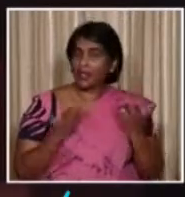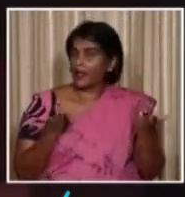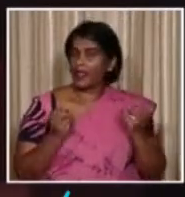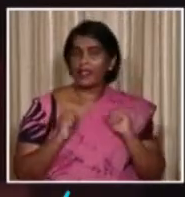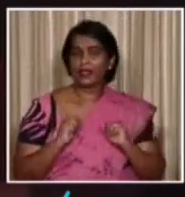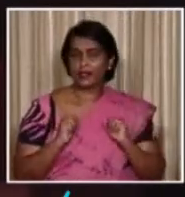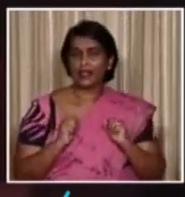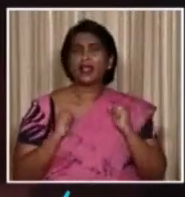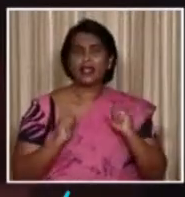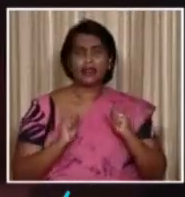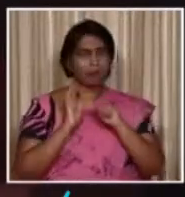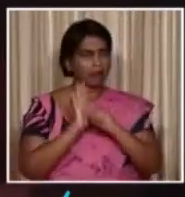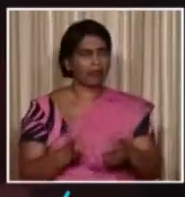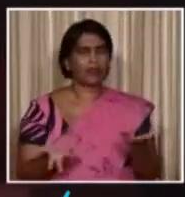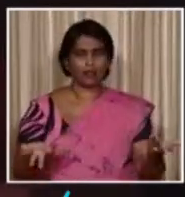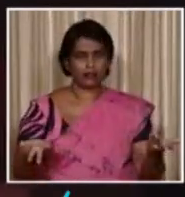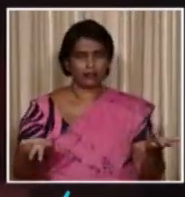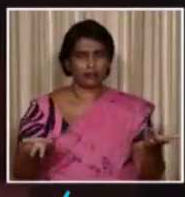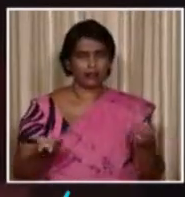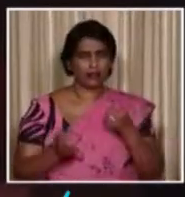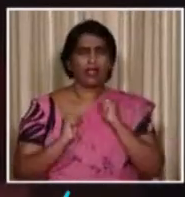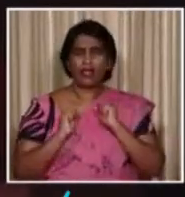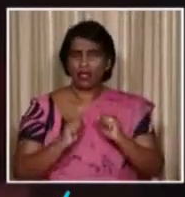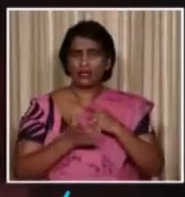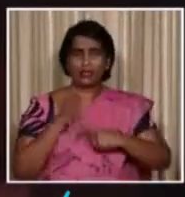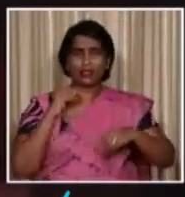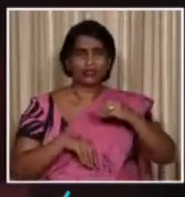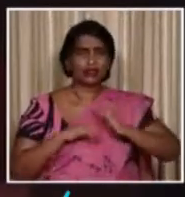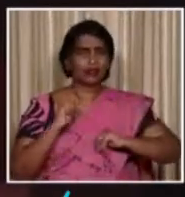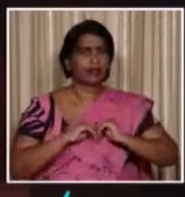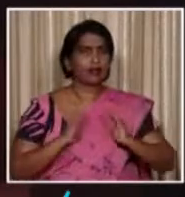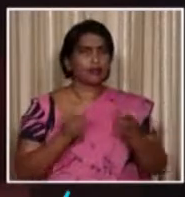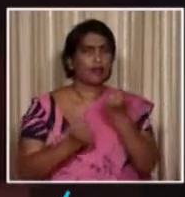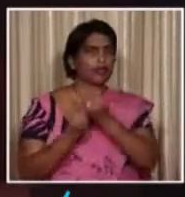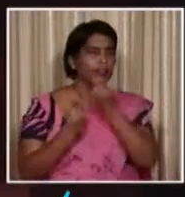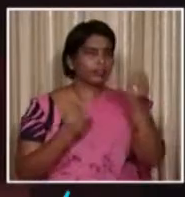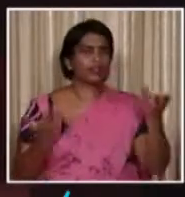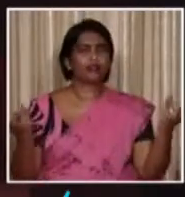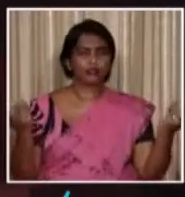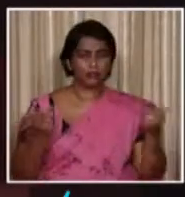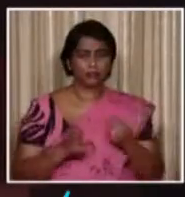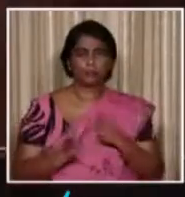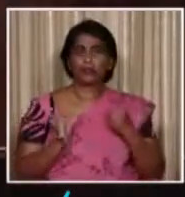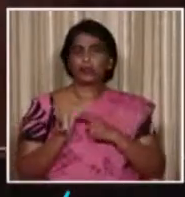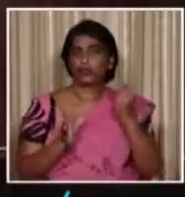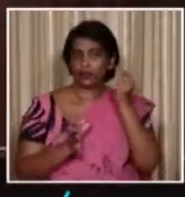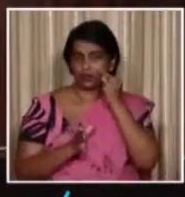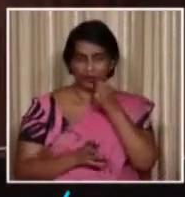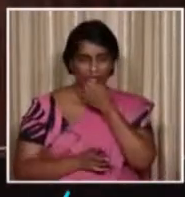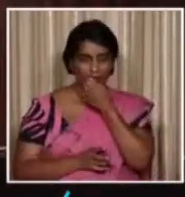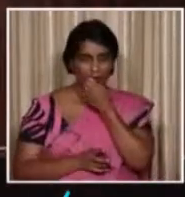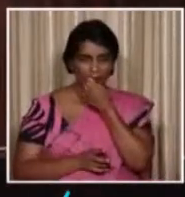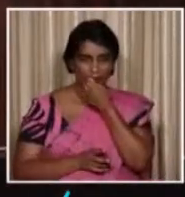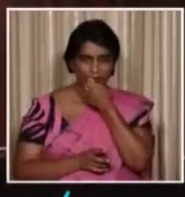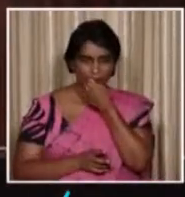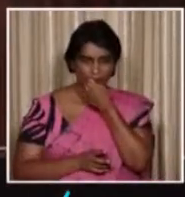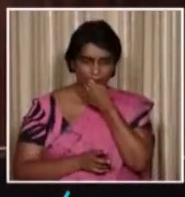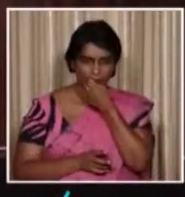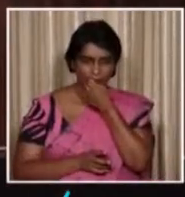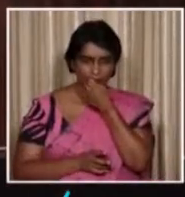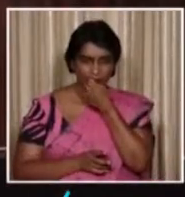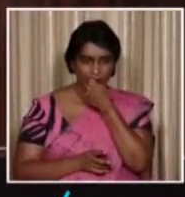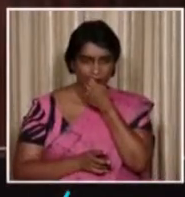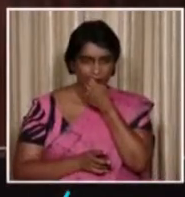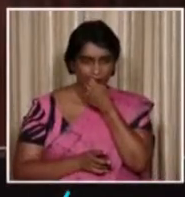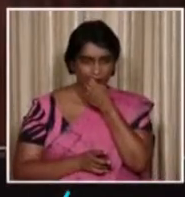ඇයි ඇයි මේ අසාධාරණේ කරන්නේ ඇයි මේ ඡන්දේ ක්‍රියාත්මක කරන්න මුදල් ලබා නොදෙන්නේ ගරු අනුකමාති සානායක මැතිතුමා ගරු